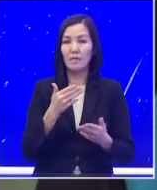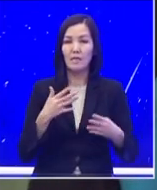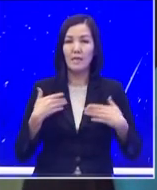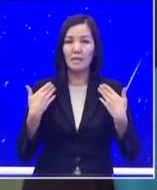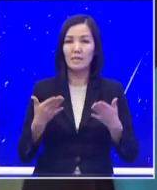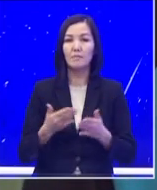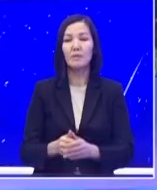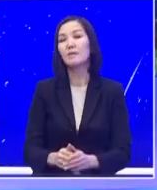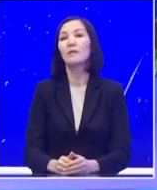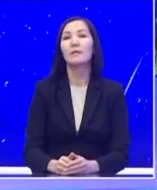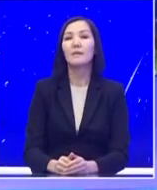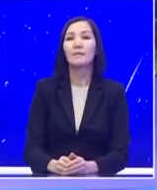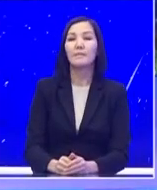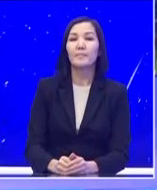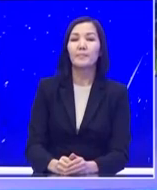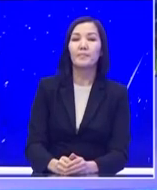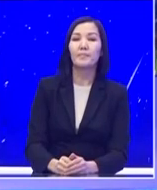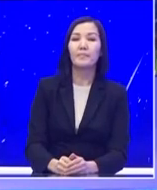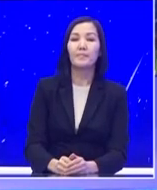тілектеспін.